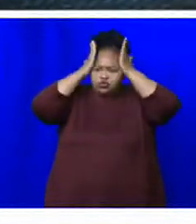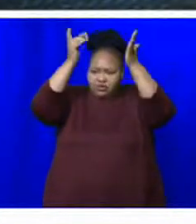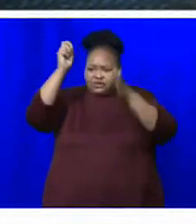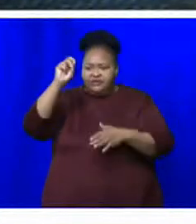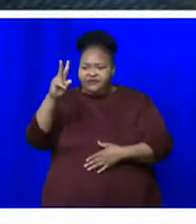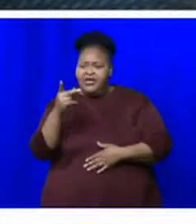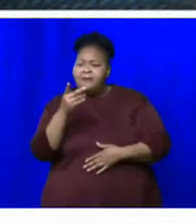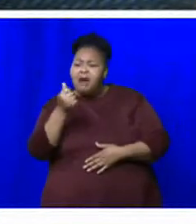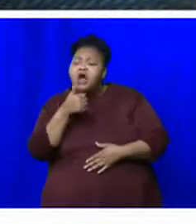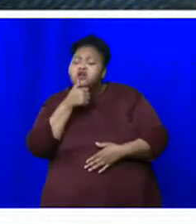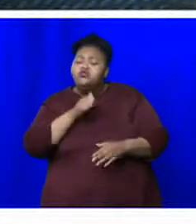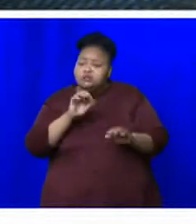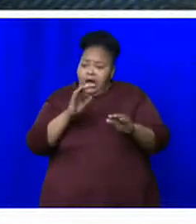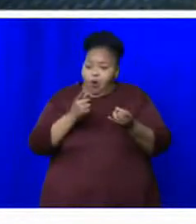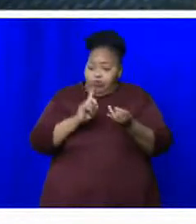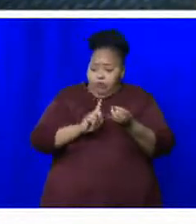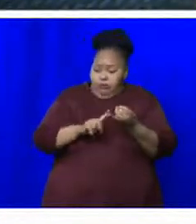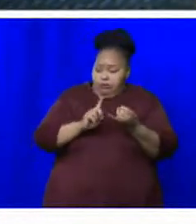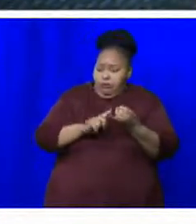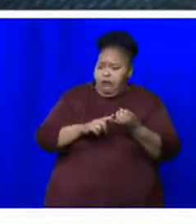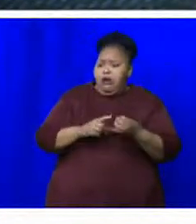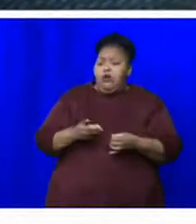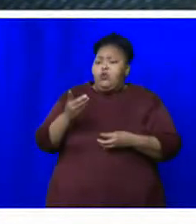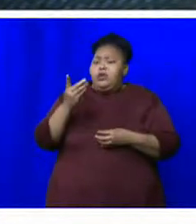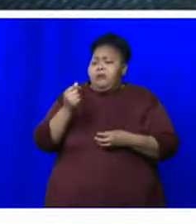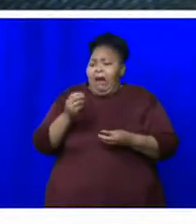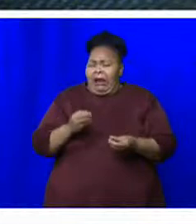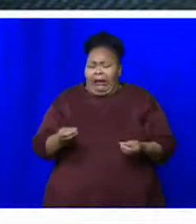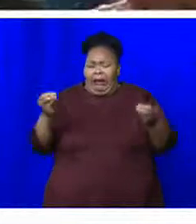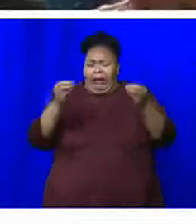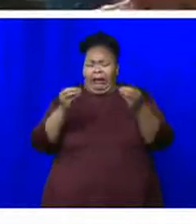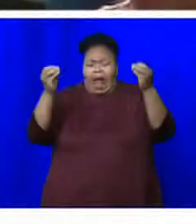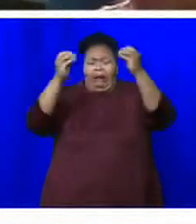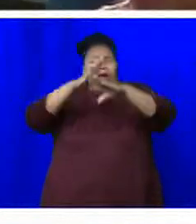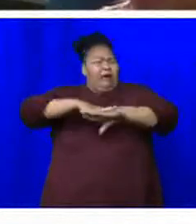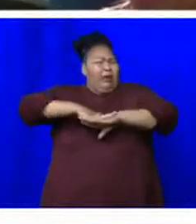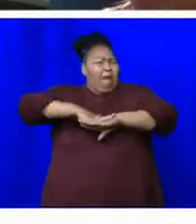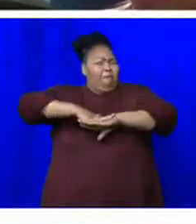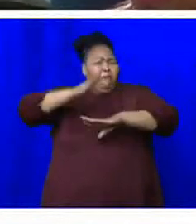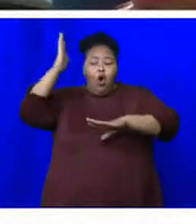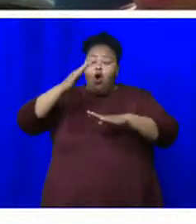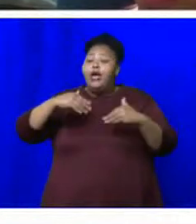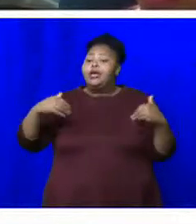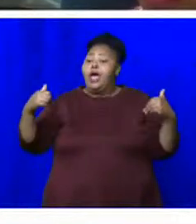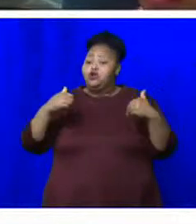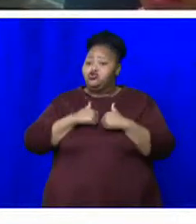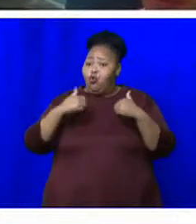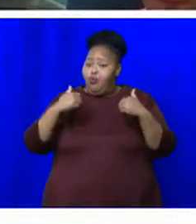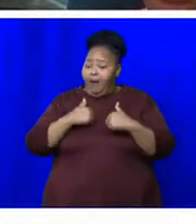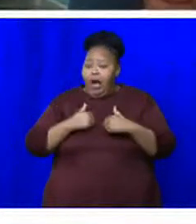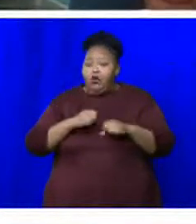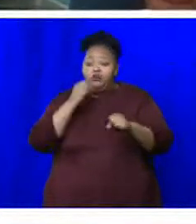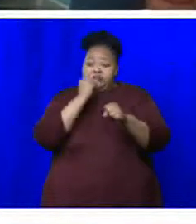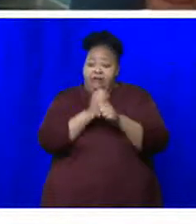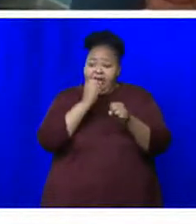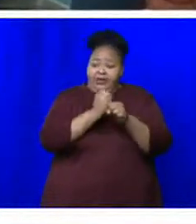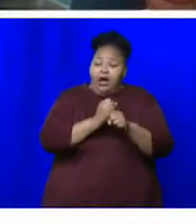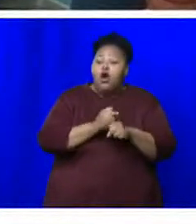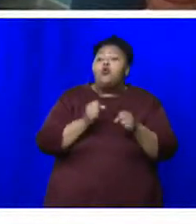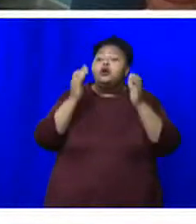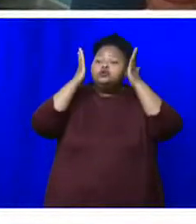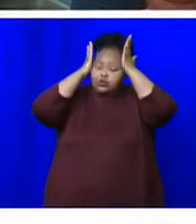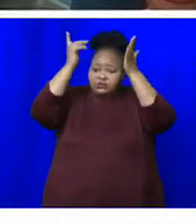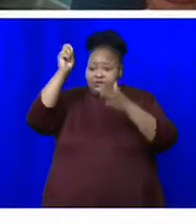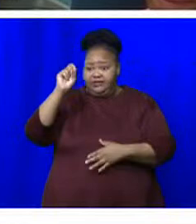Authority, lokufaka ekhatsi tigweneti letinkulu talesiteshi lesetigcina titsikabeda kusebenta kwaso. Maphanele omkhulu kuleli